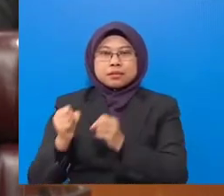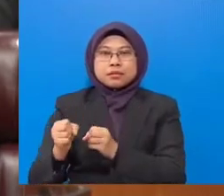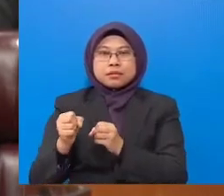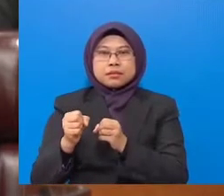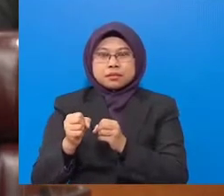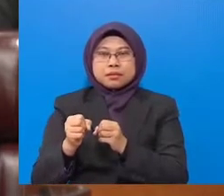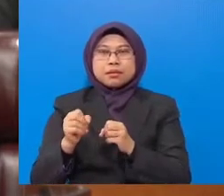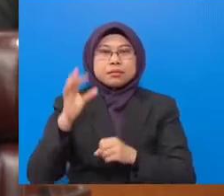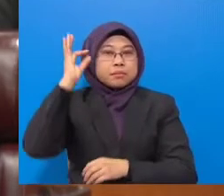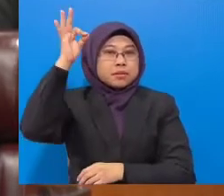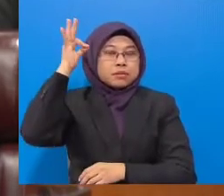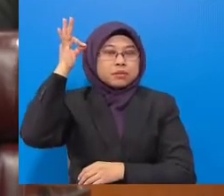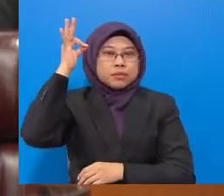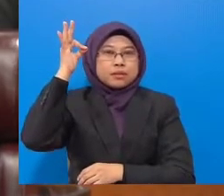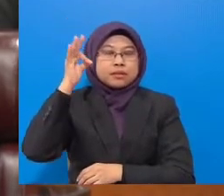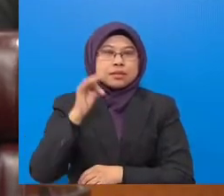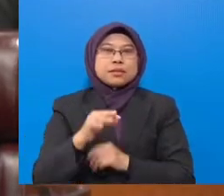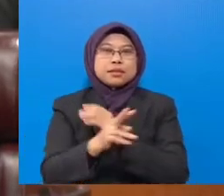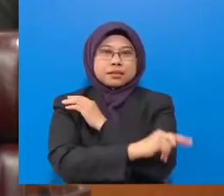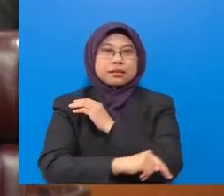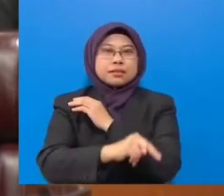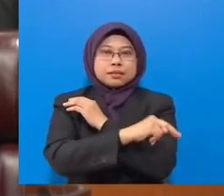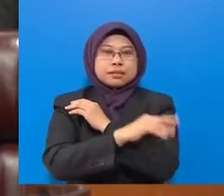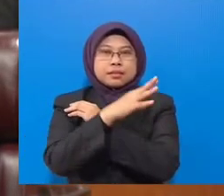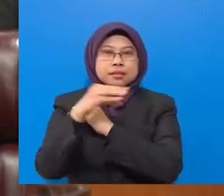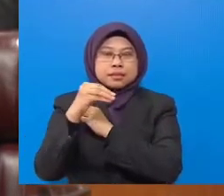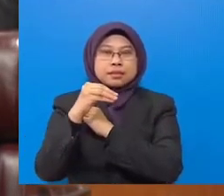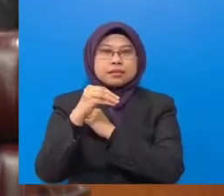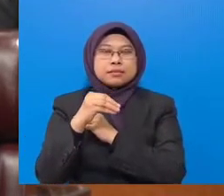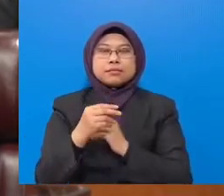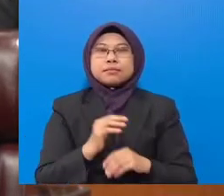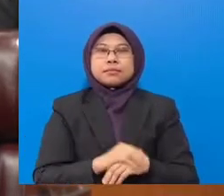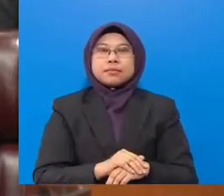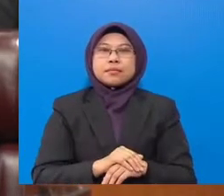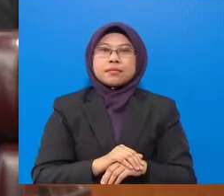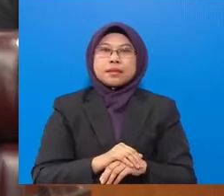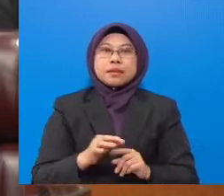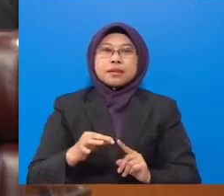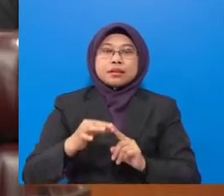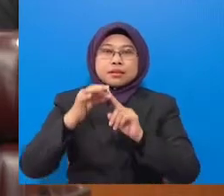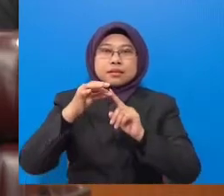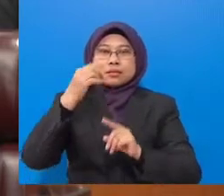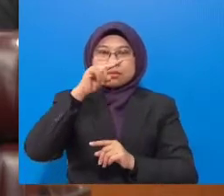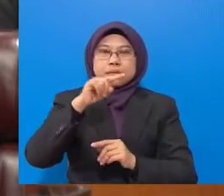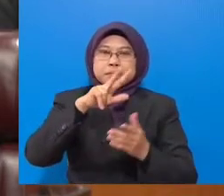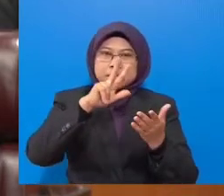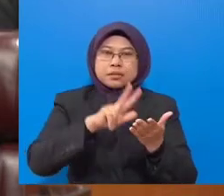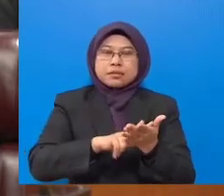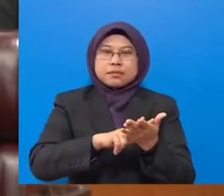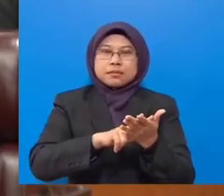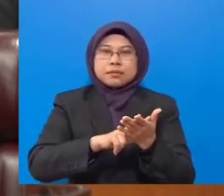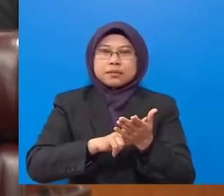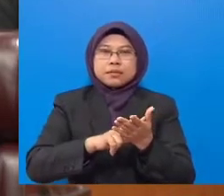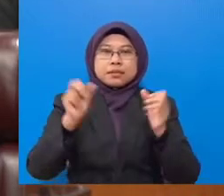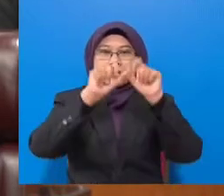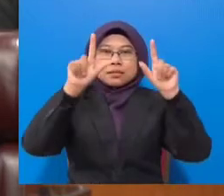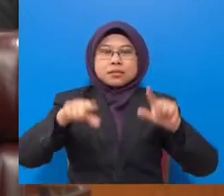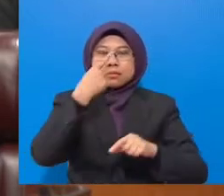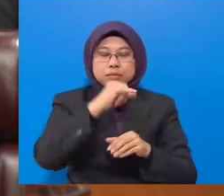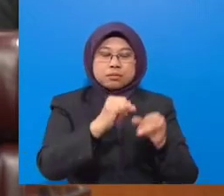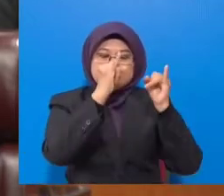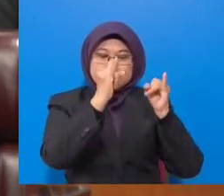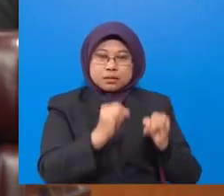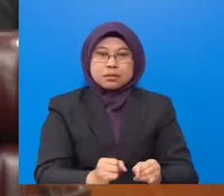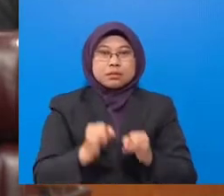Kerajaan persekutuan dengan pihak berkuasa di negeri khususnya dalam hal-hal yang berkaitan penyelarasan poikii Rafanda penerapan kepada